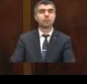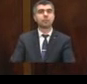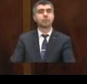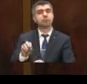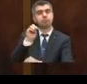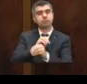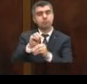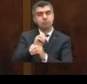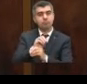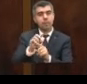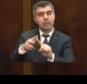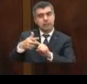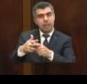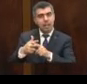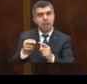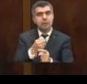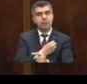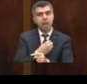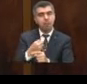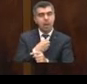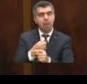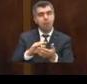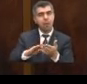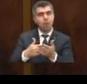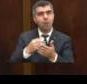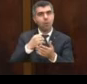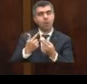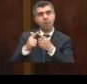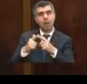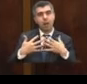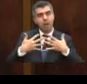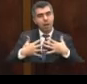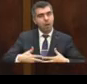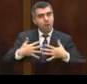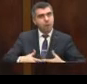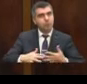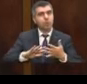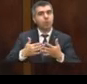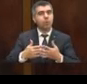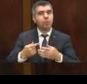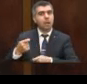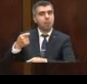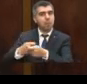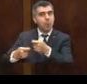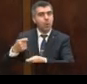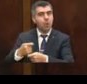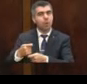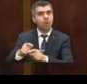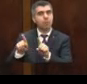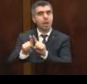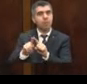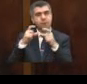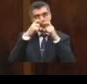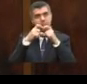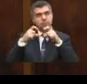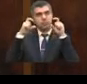الطبية والتكنولوجيا الحديثة وسرعة تكييف الصناعات الأساسية كصناعة النسيج مثلا مع حاجيات السوق الوطنية والعالمية من الكمامات